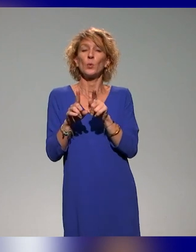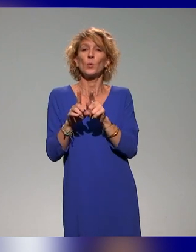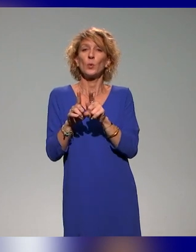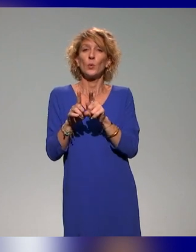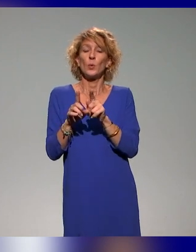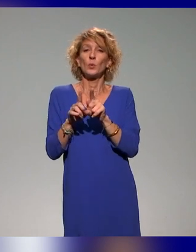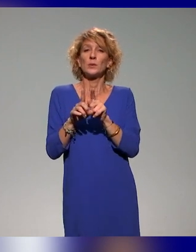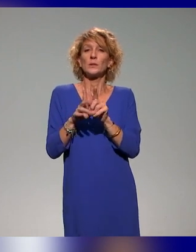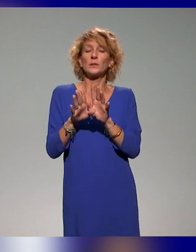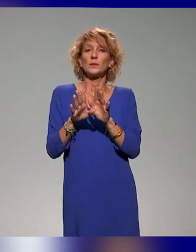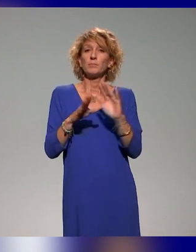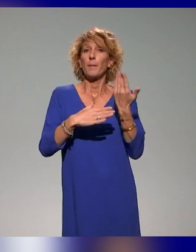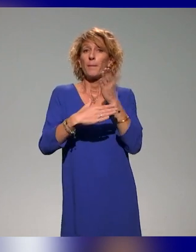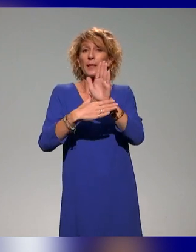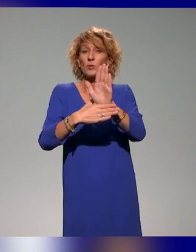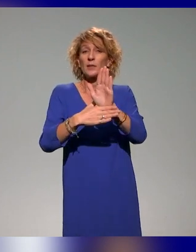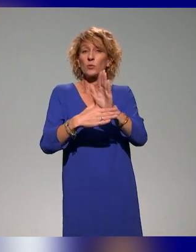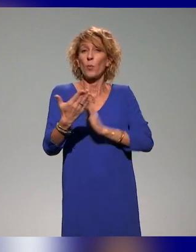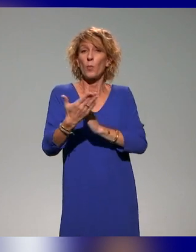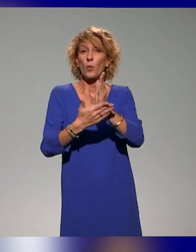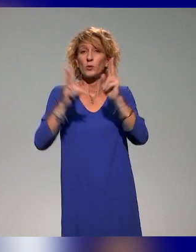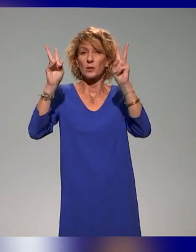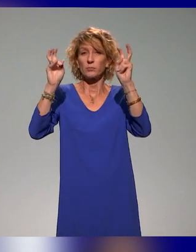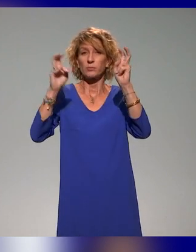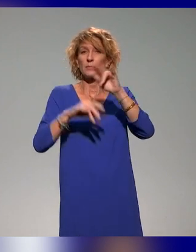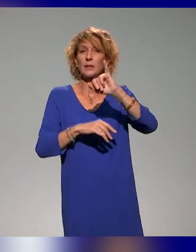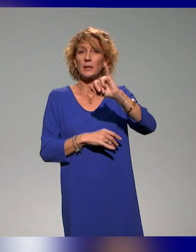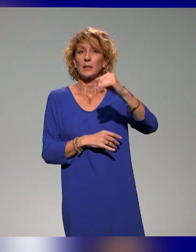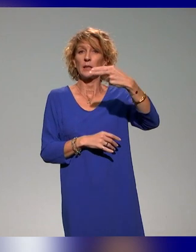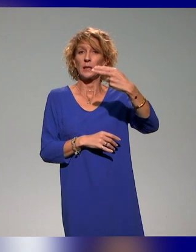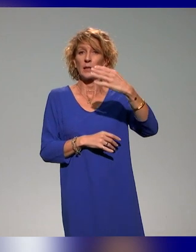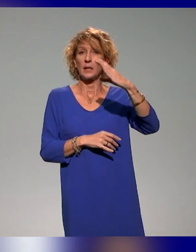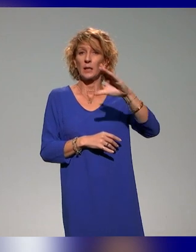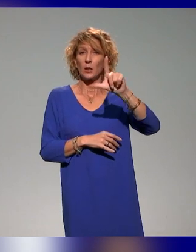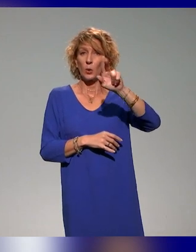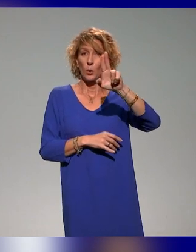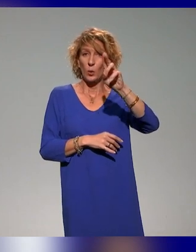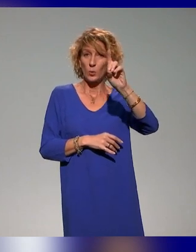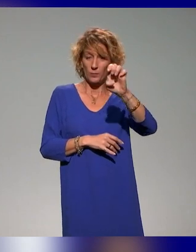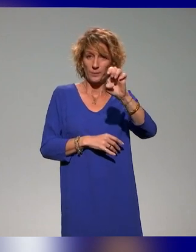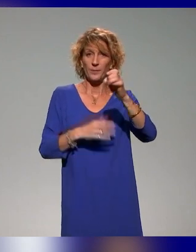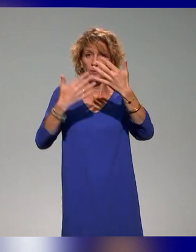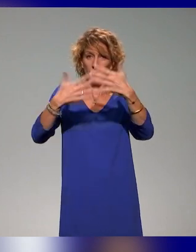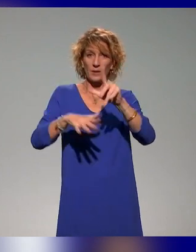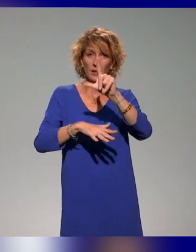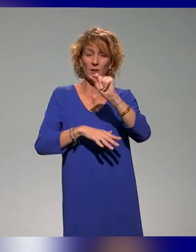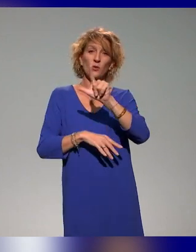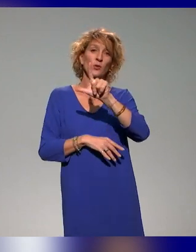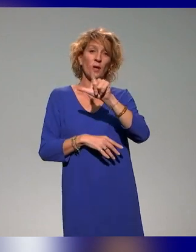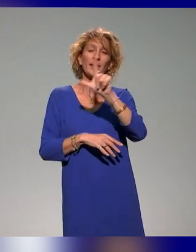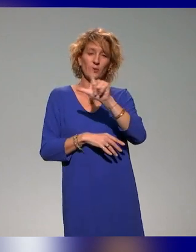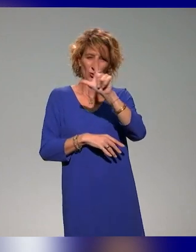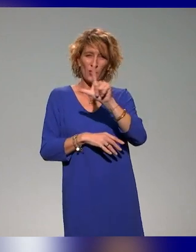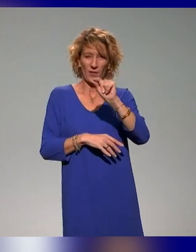On terminera aussi par la présentation du projet Include et on arrêtera tout cela vers 14h20 avec un mot rapide de